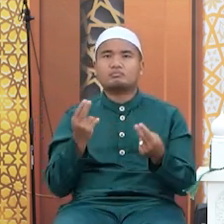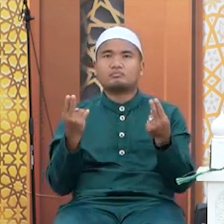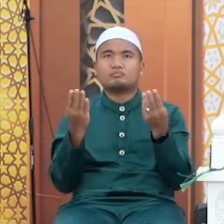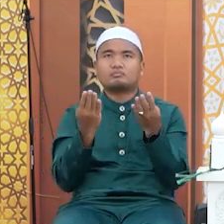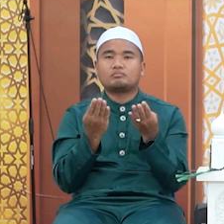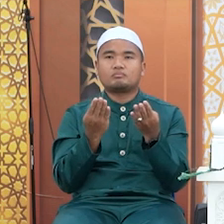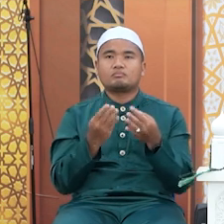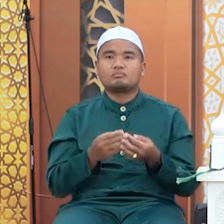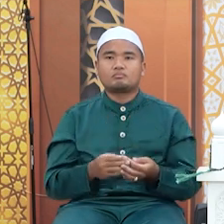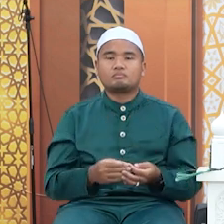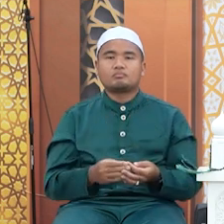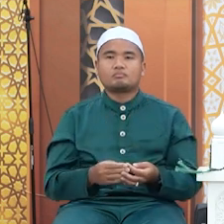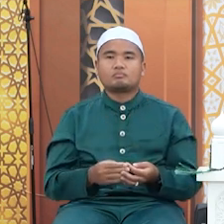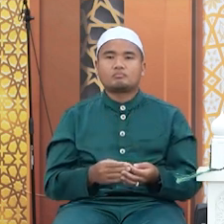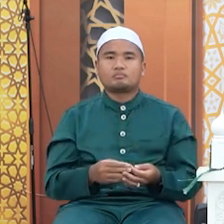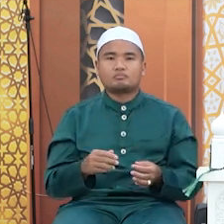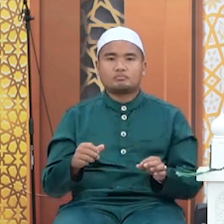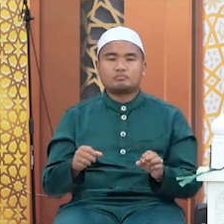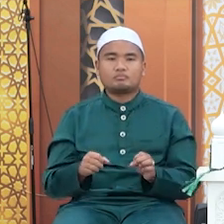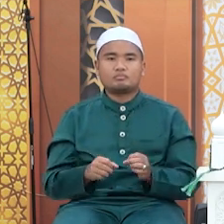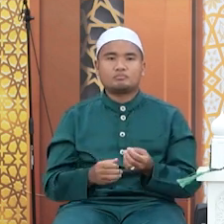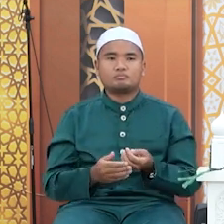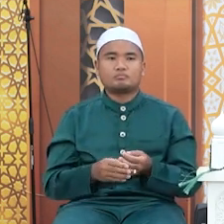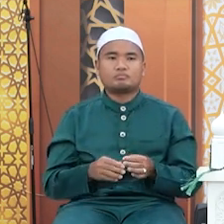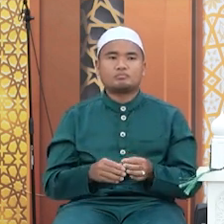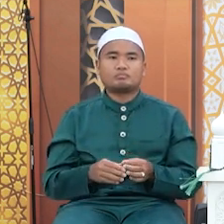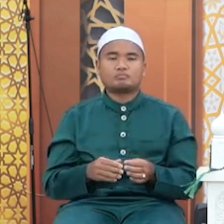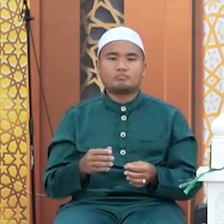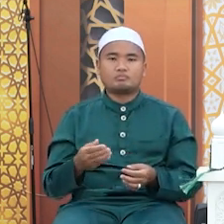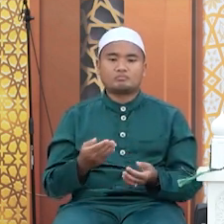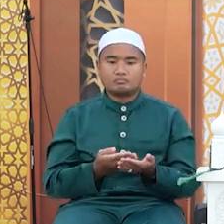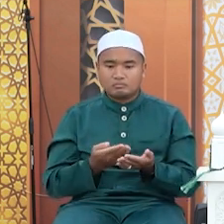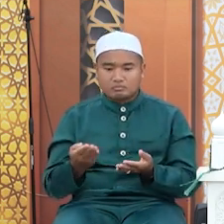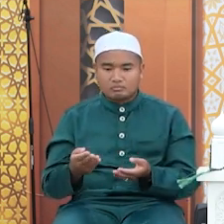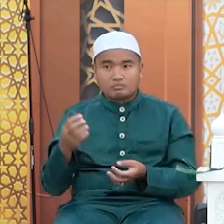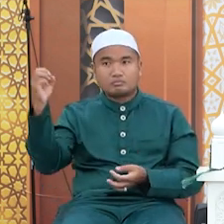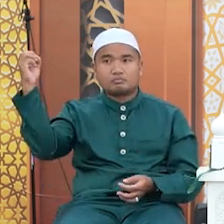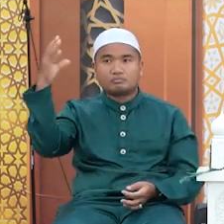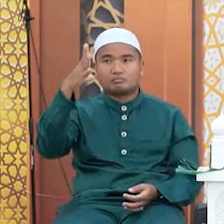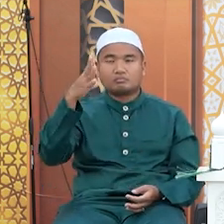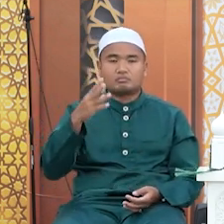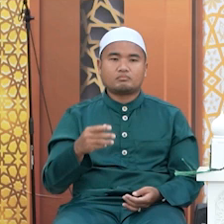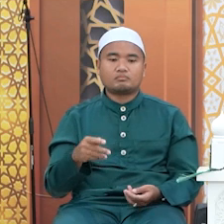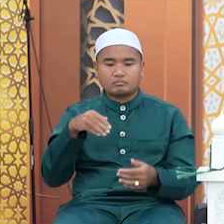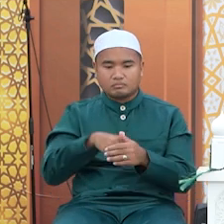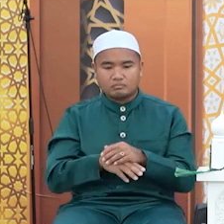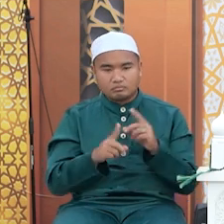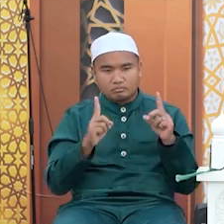dapat memberi cahaya kepada kuburnya. Ada setengah riwayat menyatakan Nabi diam.